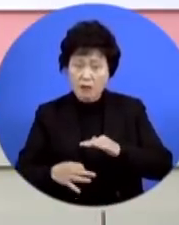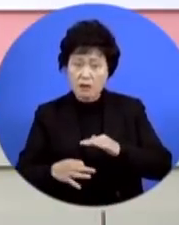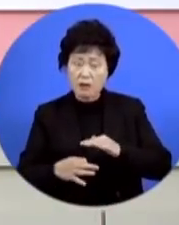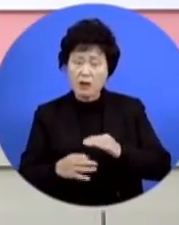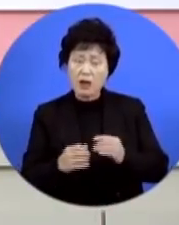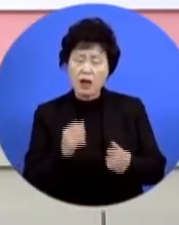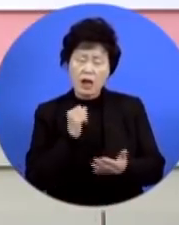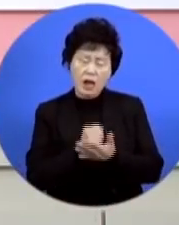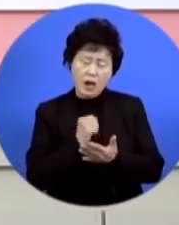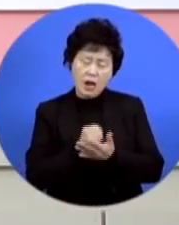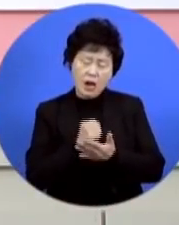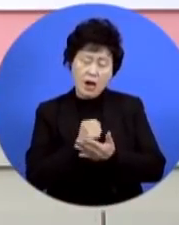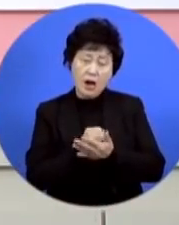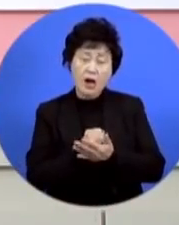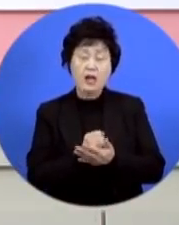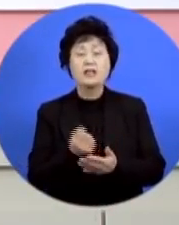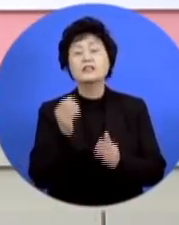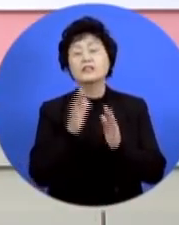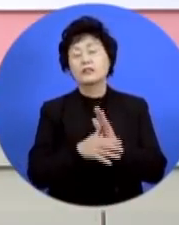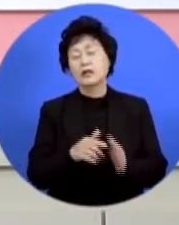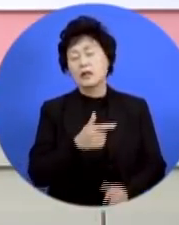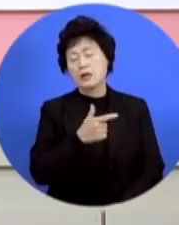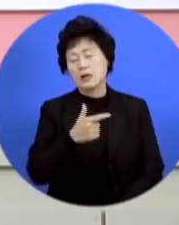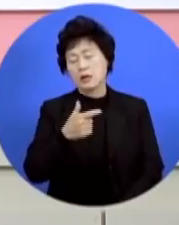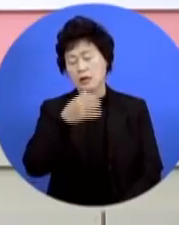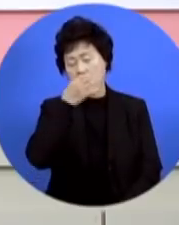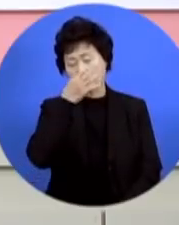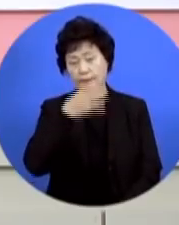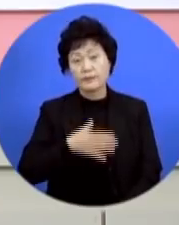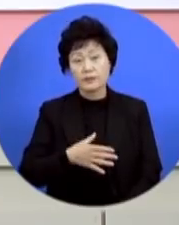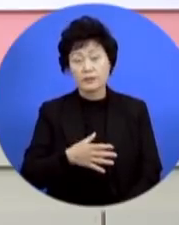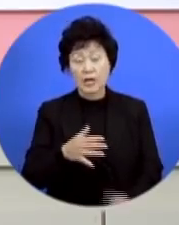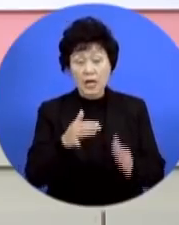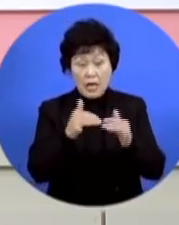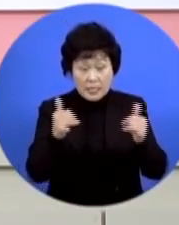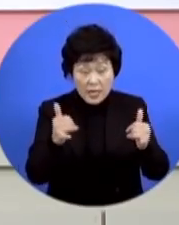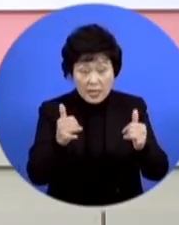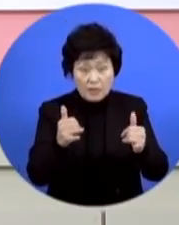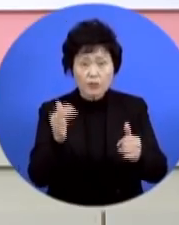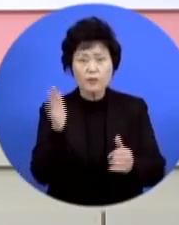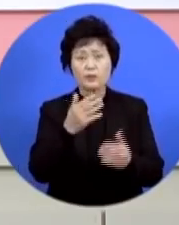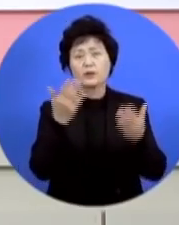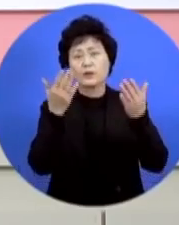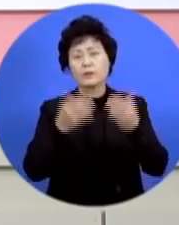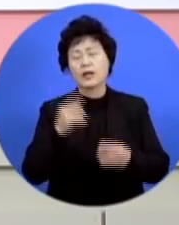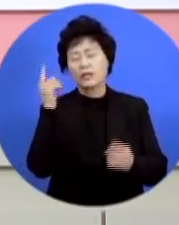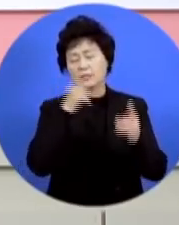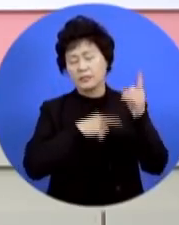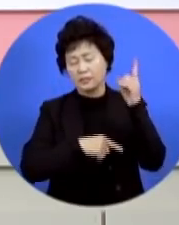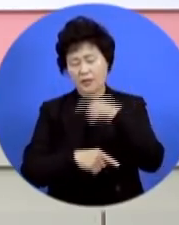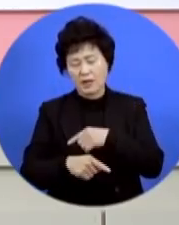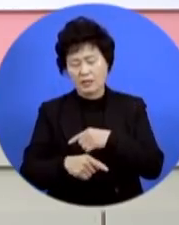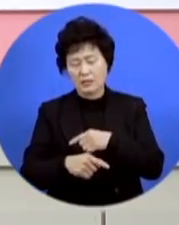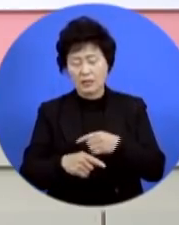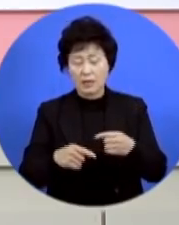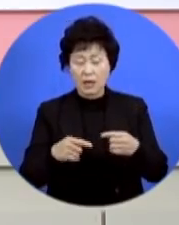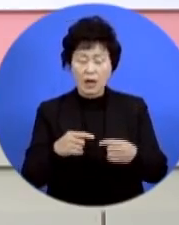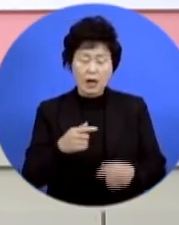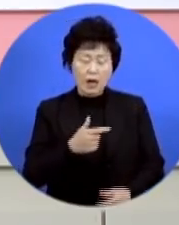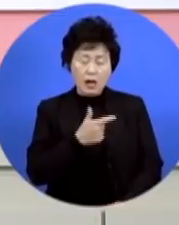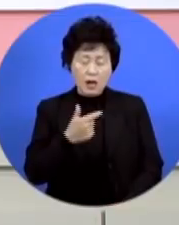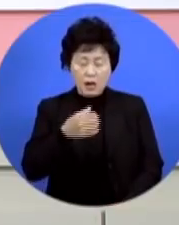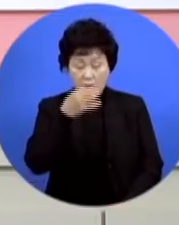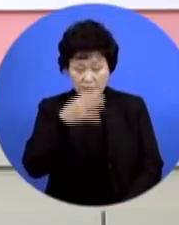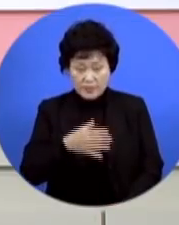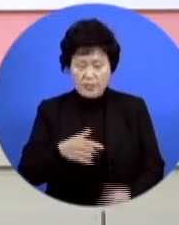때 너무너무 힘들었죠. 근데 사람이 주는 상처. 그래서 그때 날마다 시편을 계속